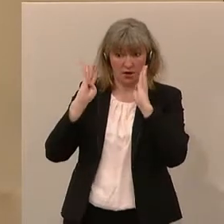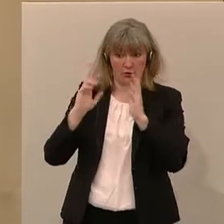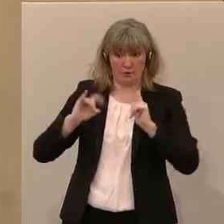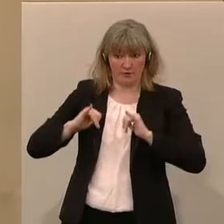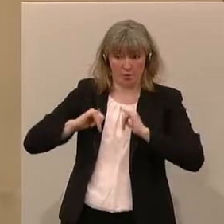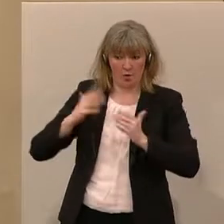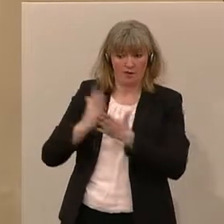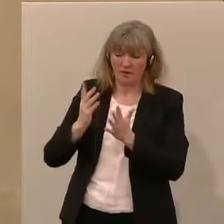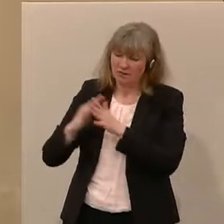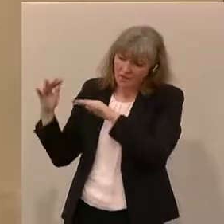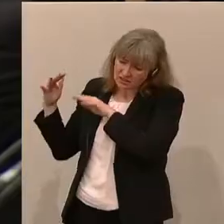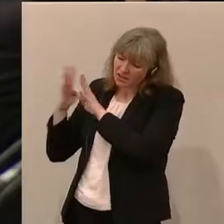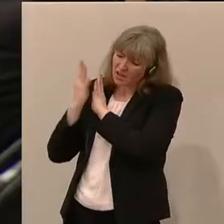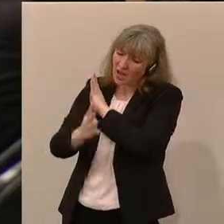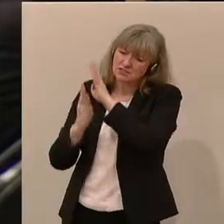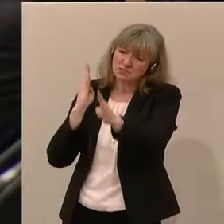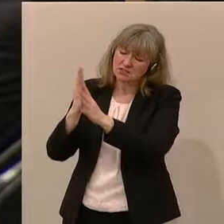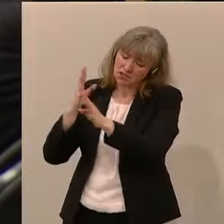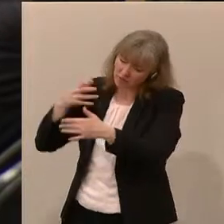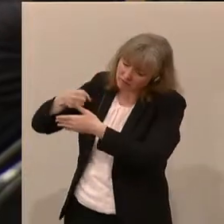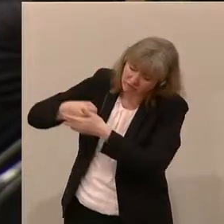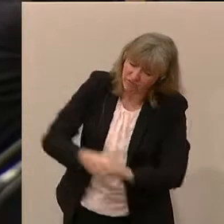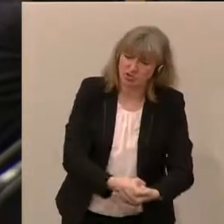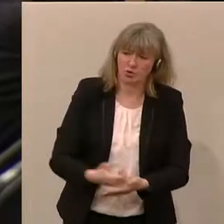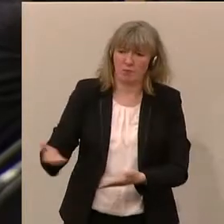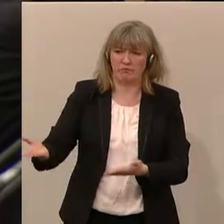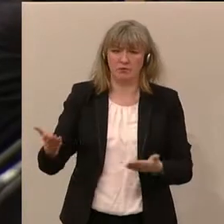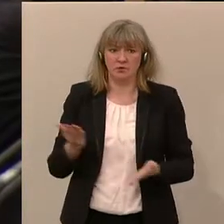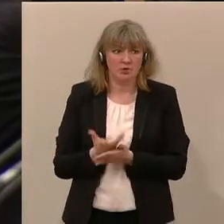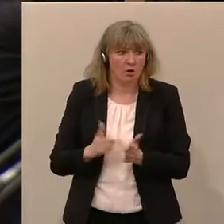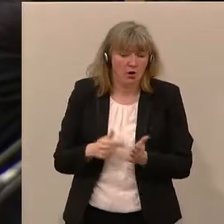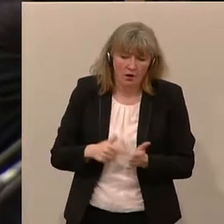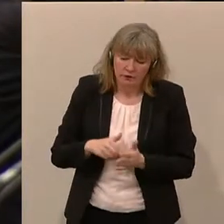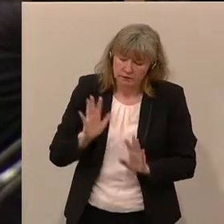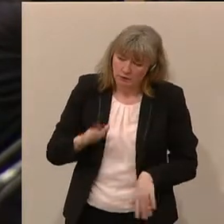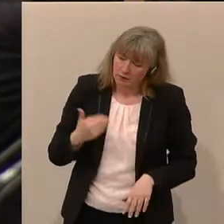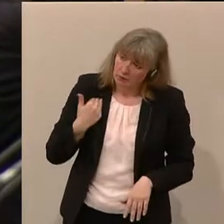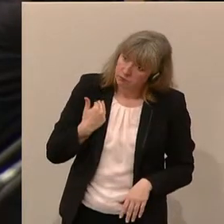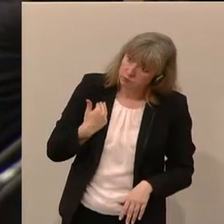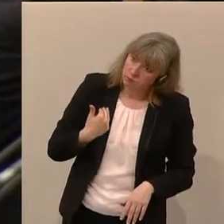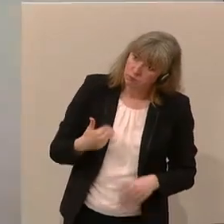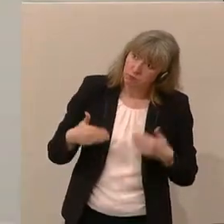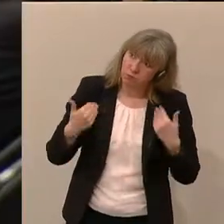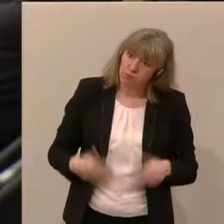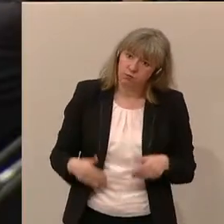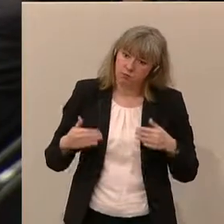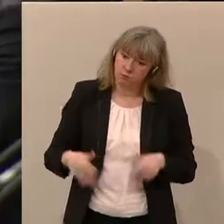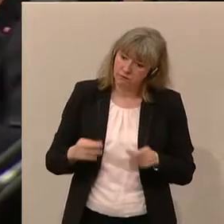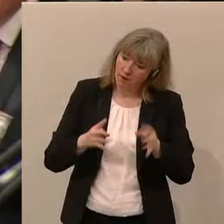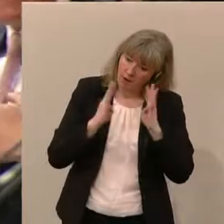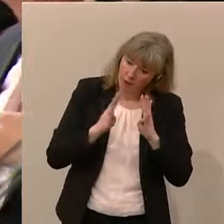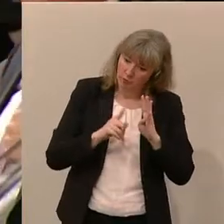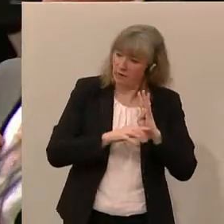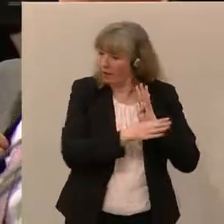regelmäßig durch die Transitlawine verstopft. Immer öfter passiert es, dass man es nur mit Mühe und Not schafft, von der